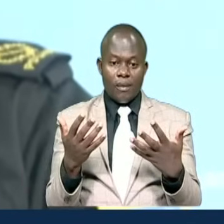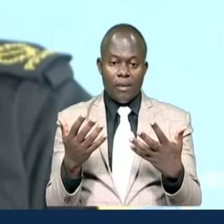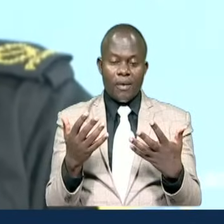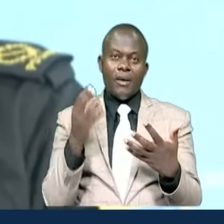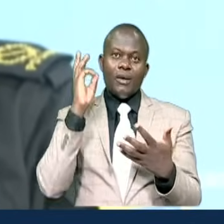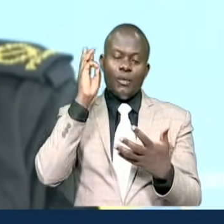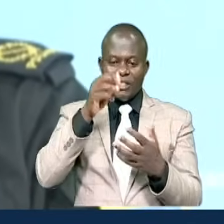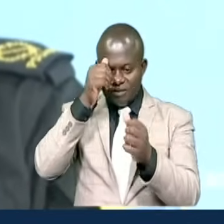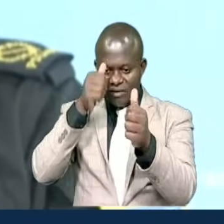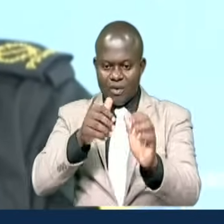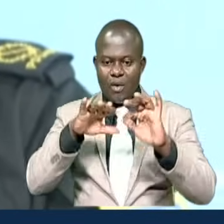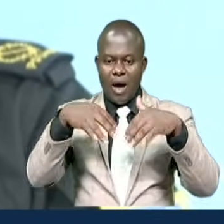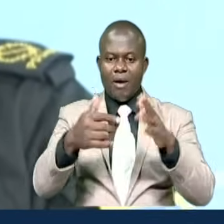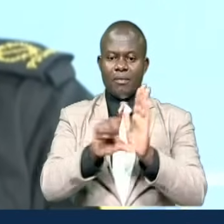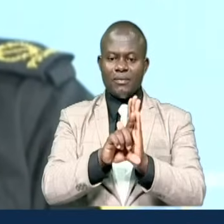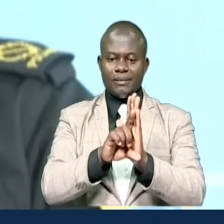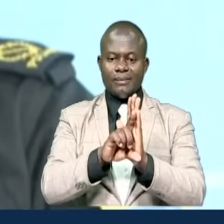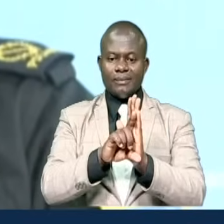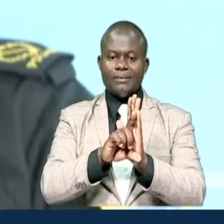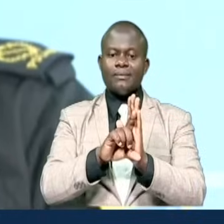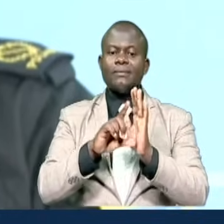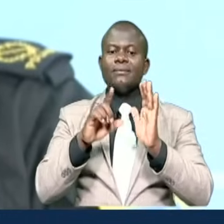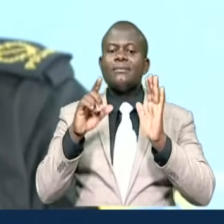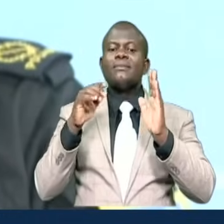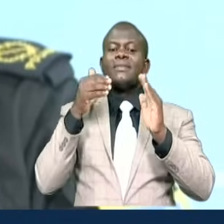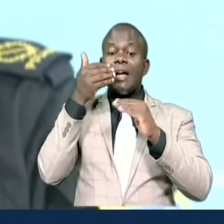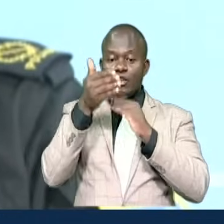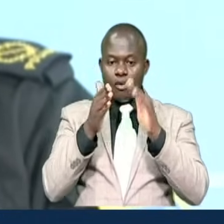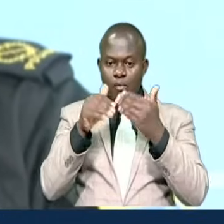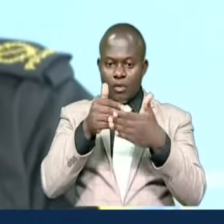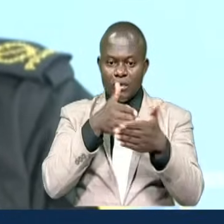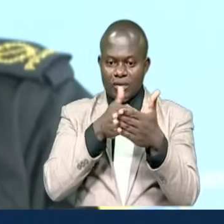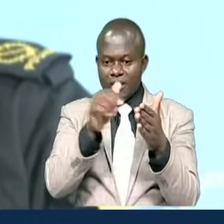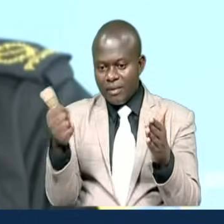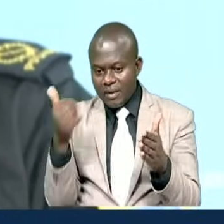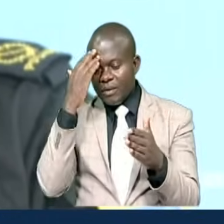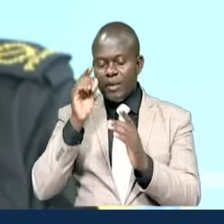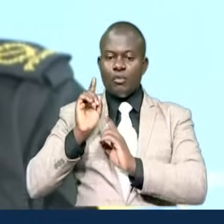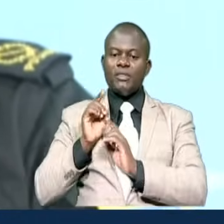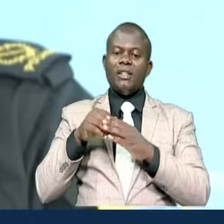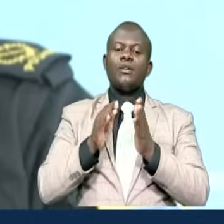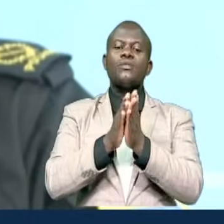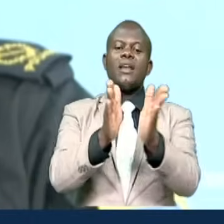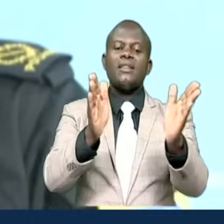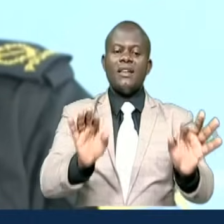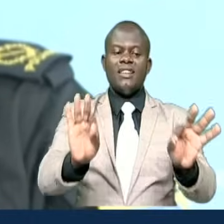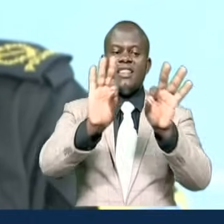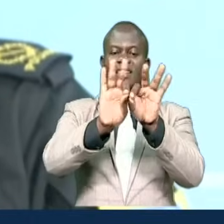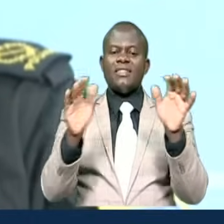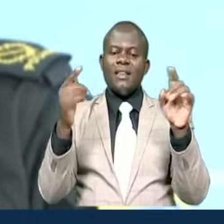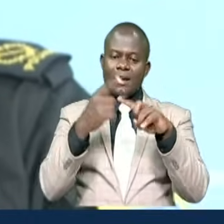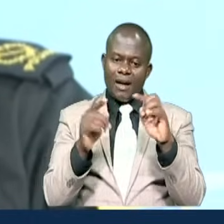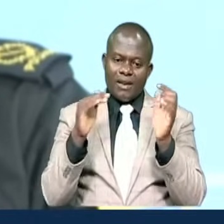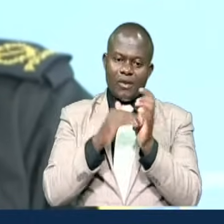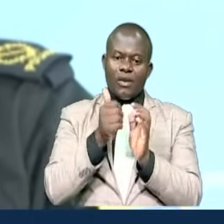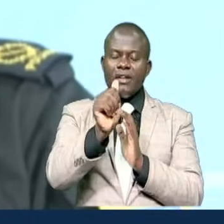tuzakurikiza uko amategeko ameze ahubwo uwo ari wese uzabangamira abandi kuko umutekano rusange ni ingenzi kandi